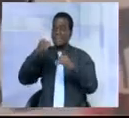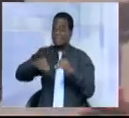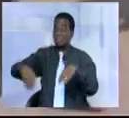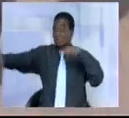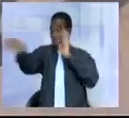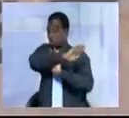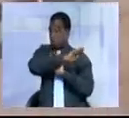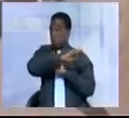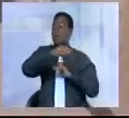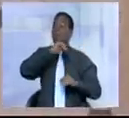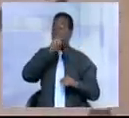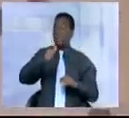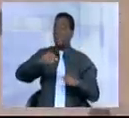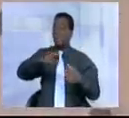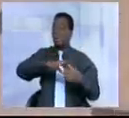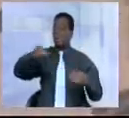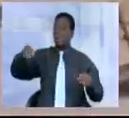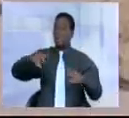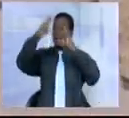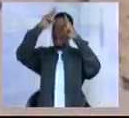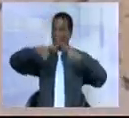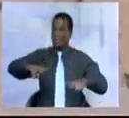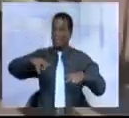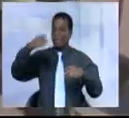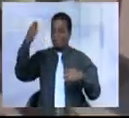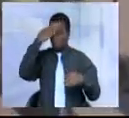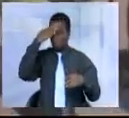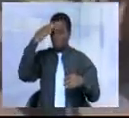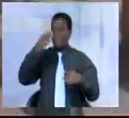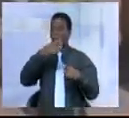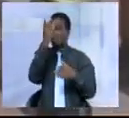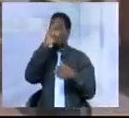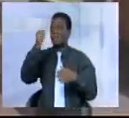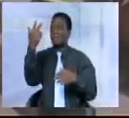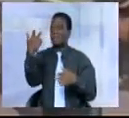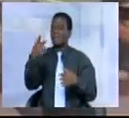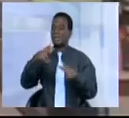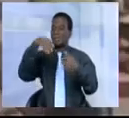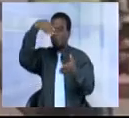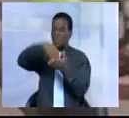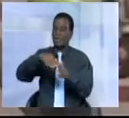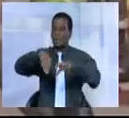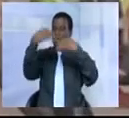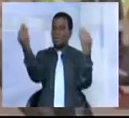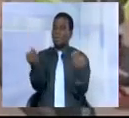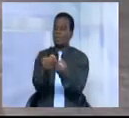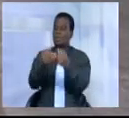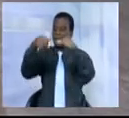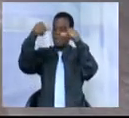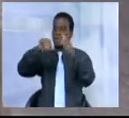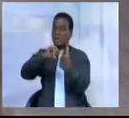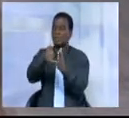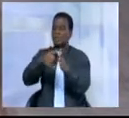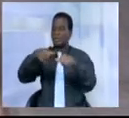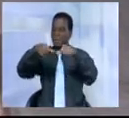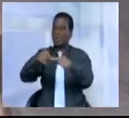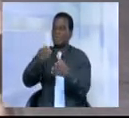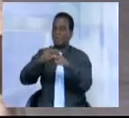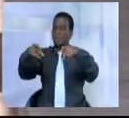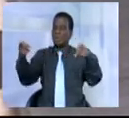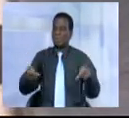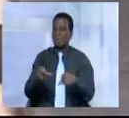les éléments d'Al-Qaïda, la ville a connu un premier exode de quelques 13 000 familles. Ceux restés sur place se refusent à croire